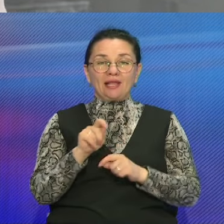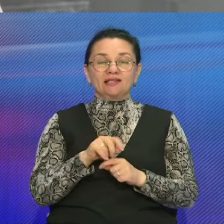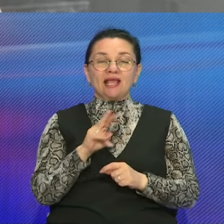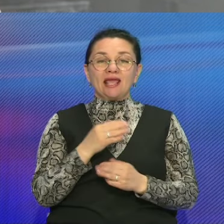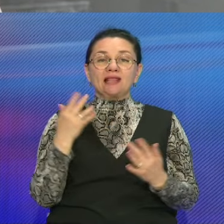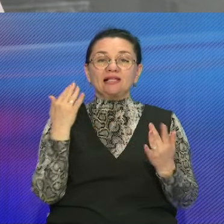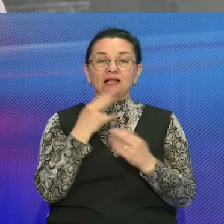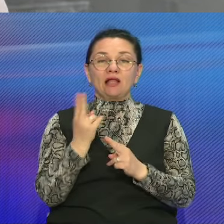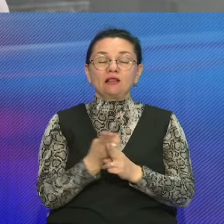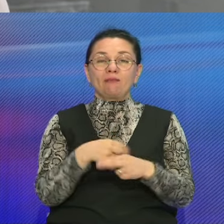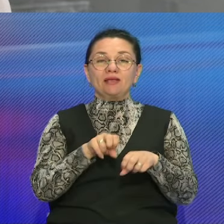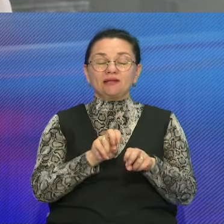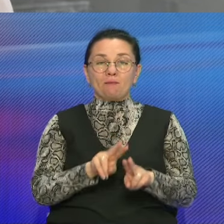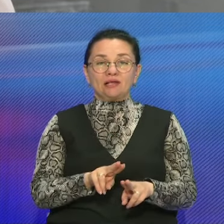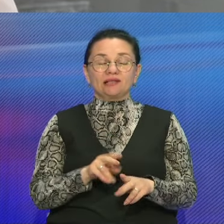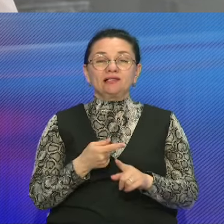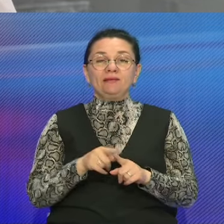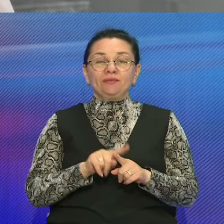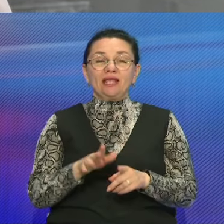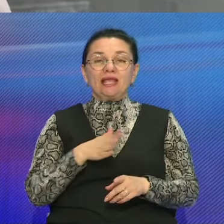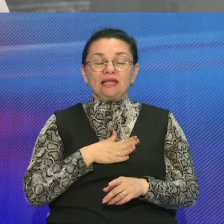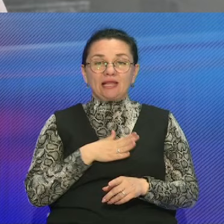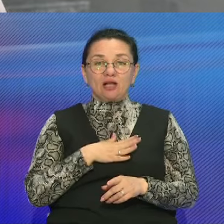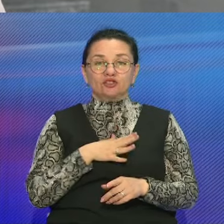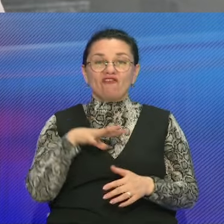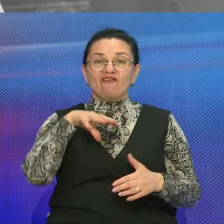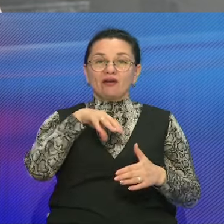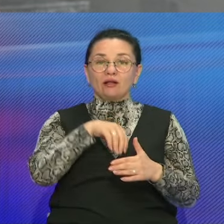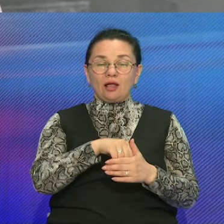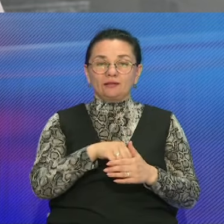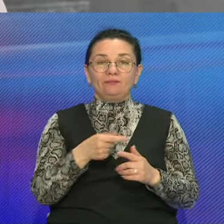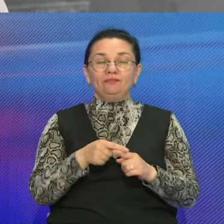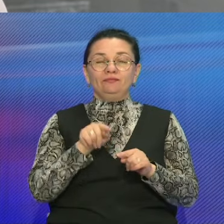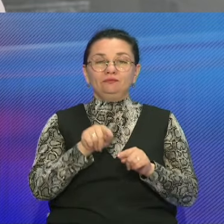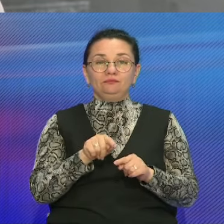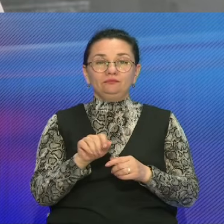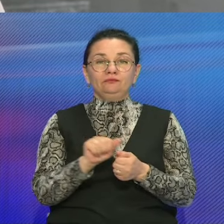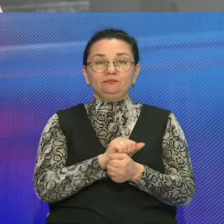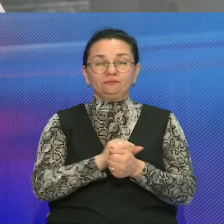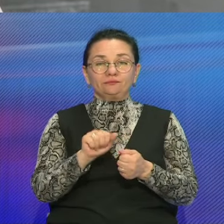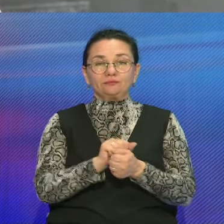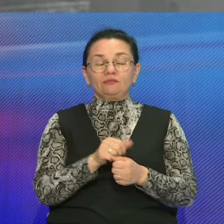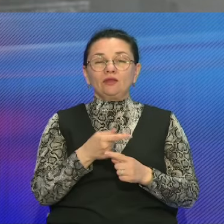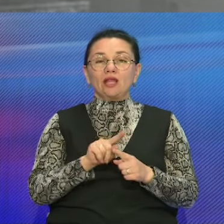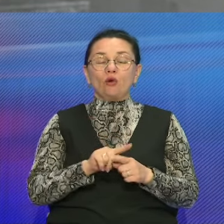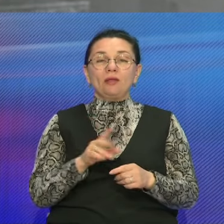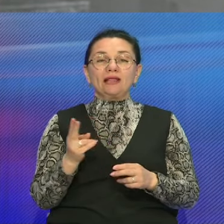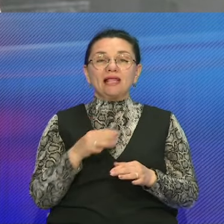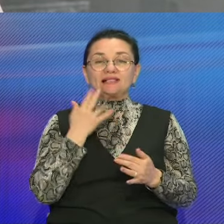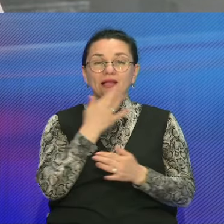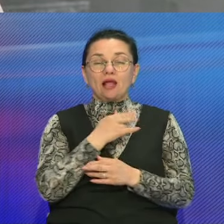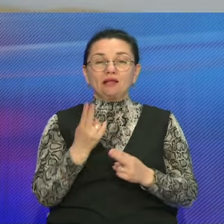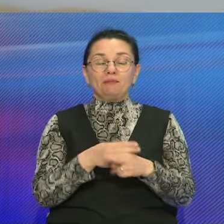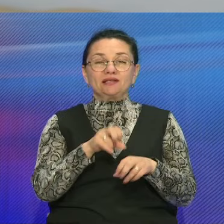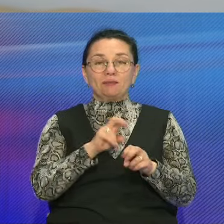национальной безопасности. Поэтому наша лепта вот в принятии тех документов, а одобрение концепции национальной безопасности будет